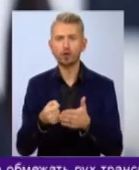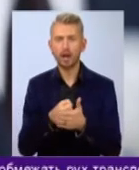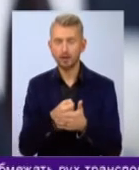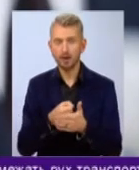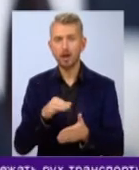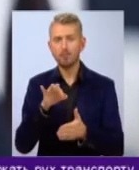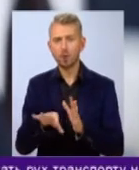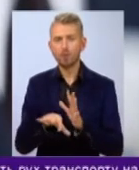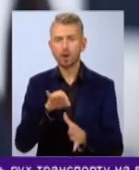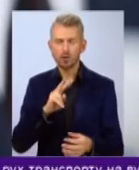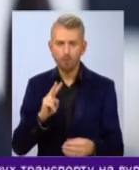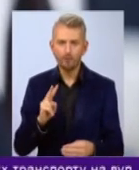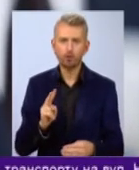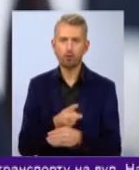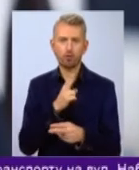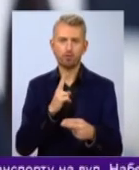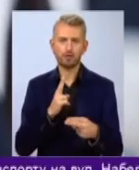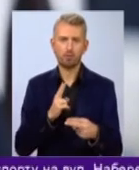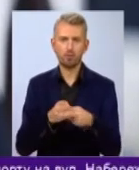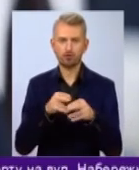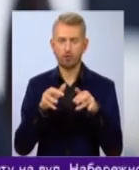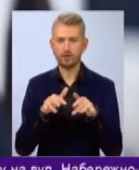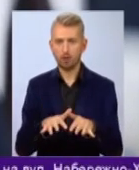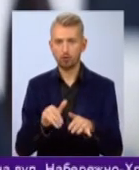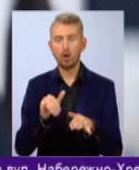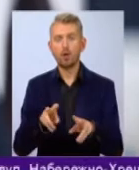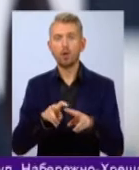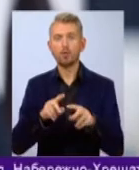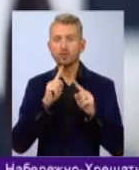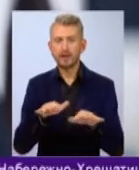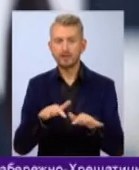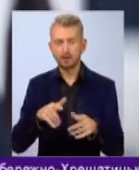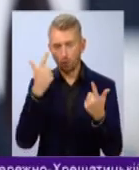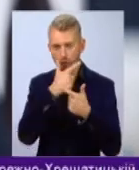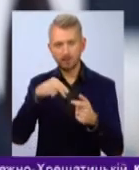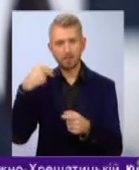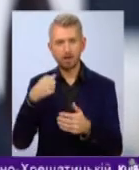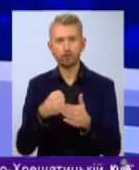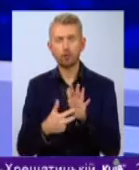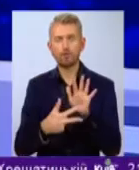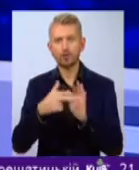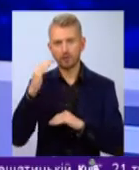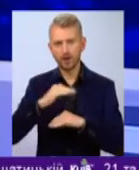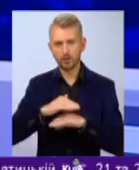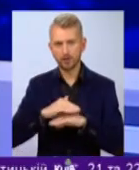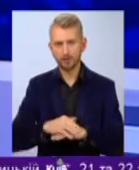про обрання повторно запобіжного заходу Розенблату. У засіданні наразі оголосили перерву до 8-ї вечора.